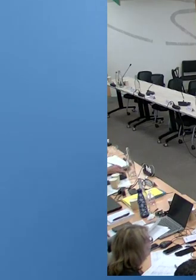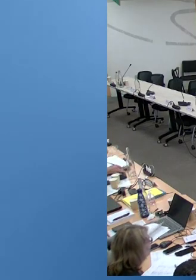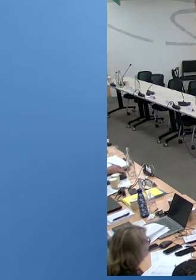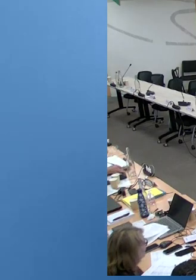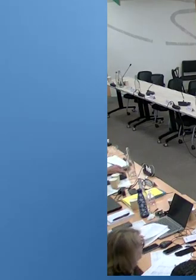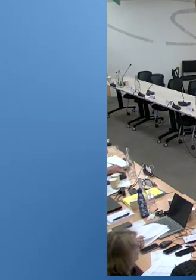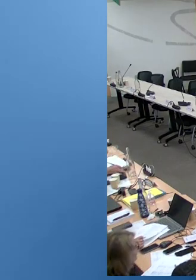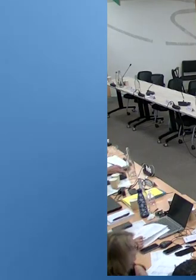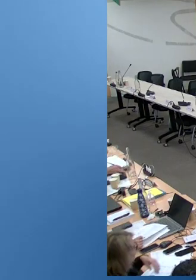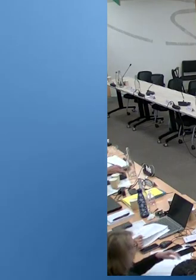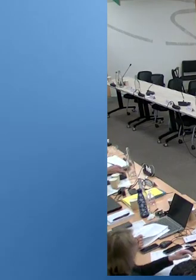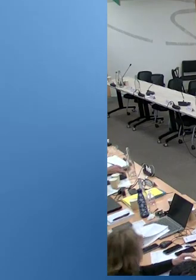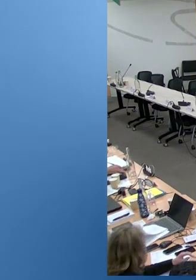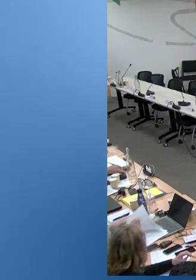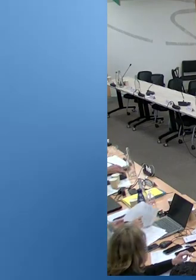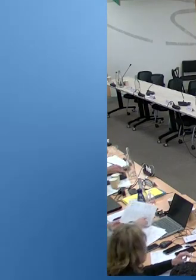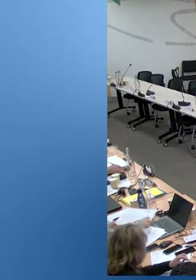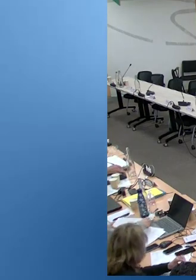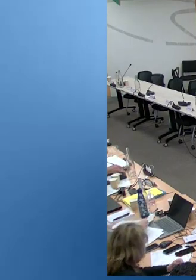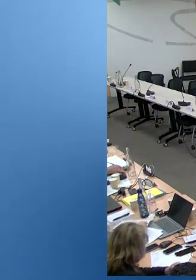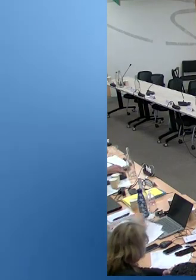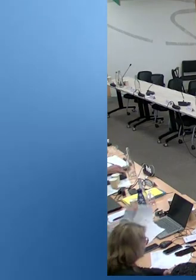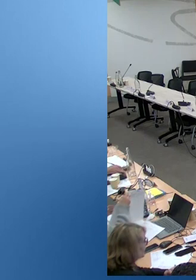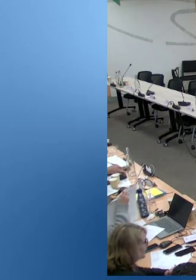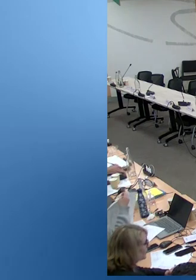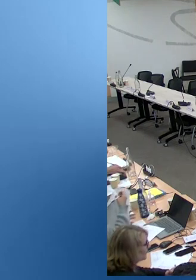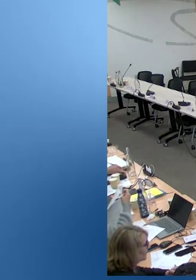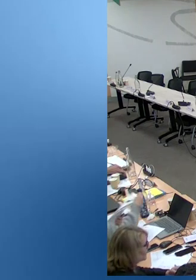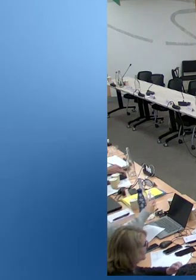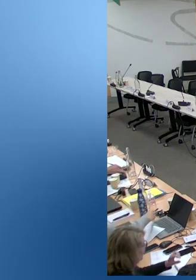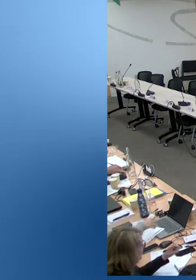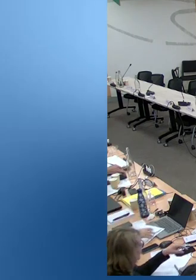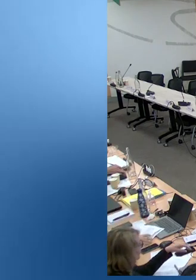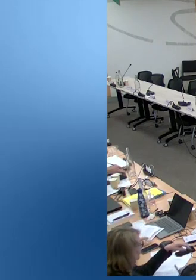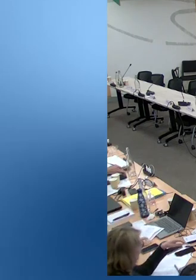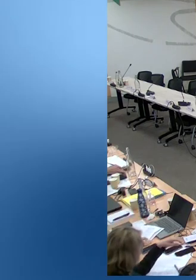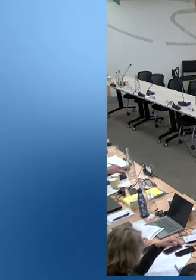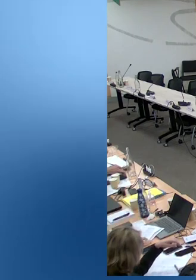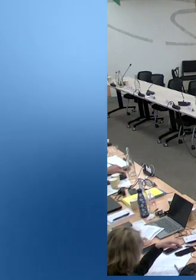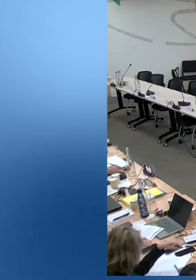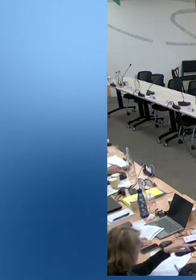um il y a 28 personnes en salle et qu'il en faut 30 et